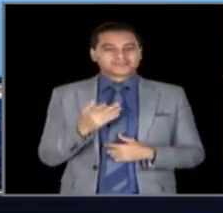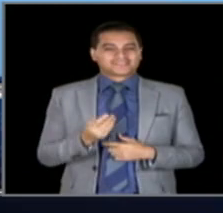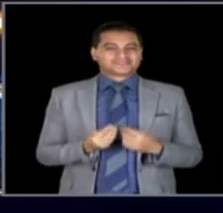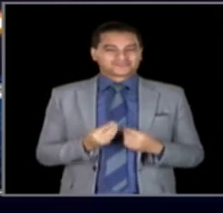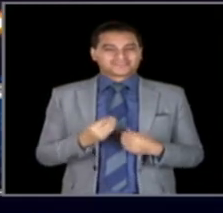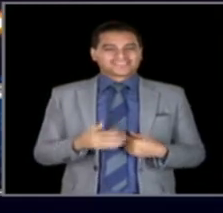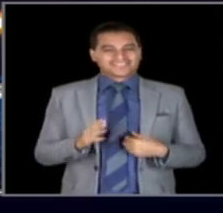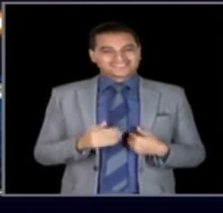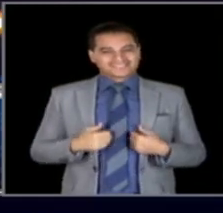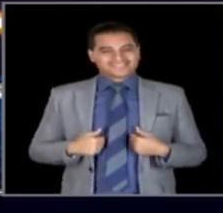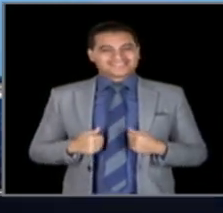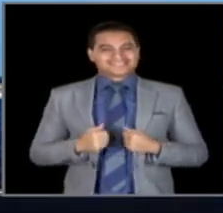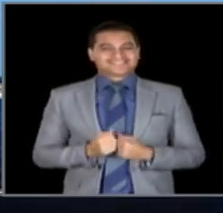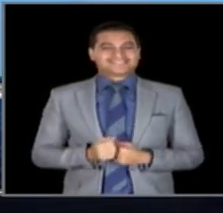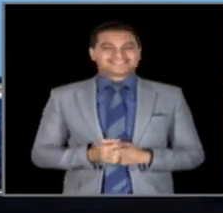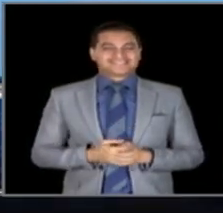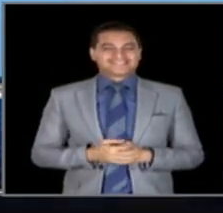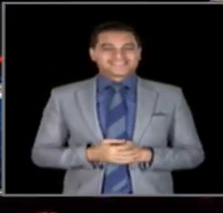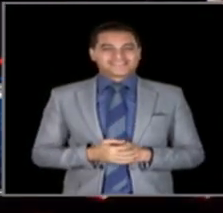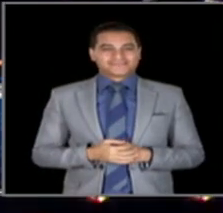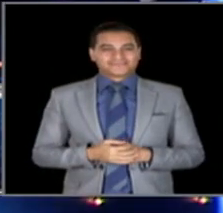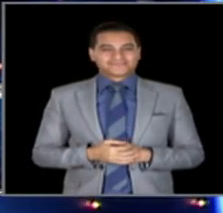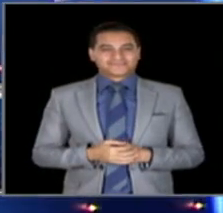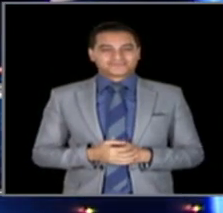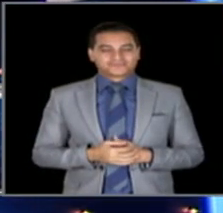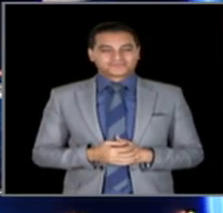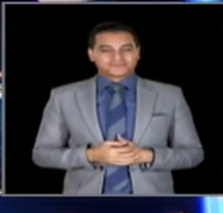مضحكة. إجابة مضحكة.